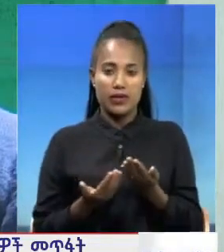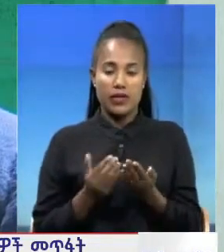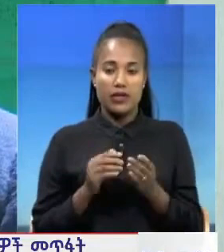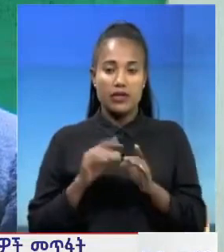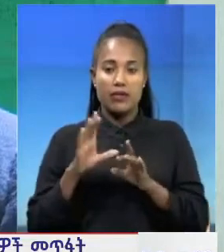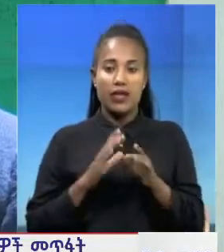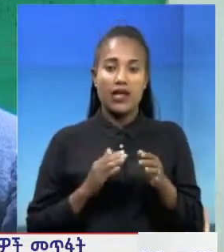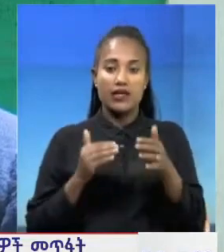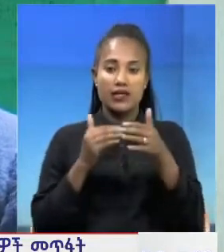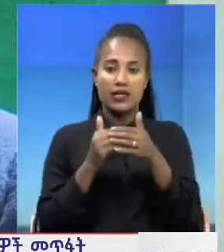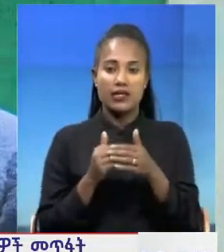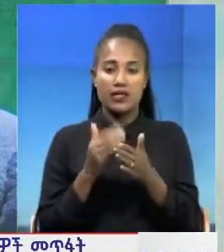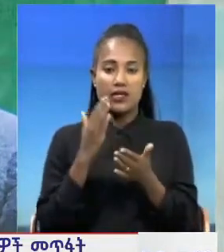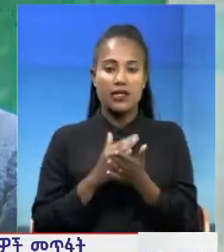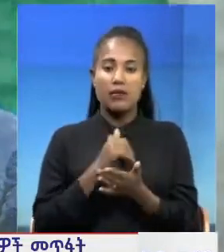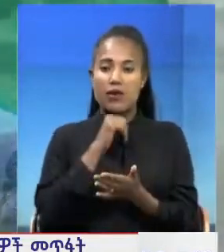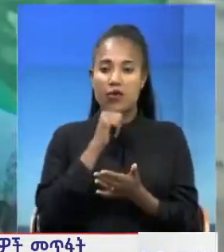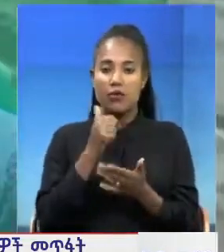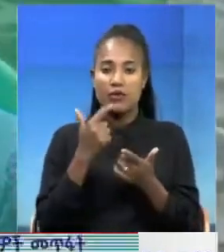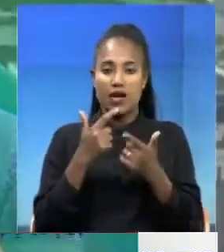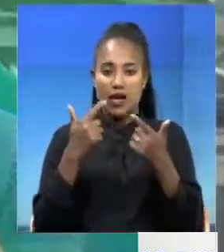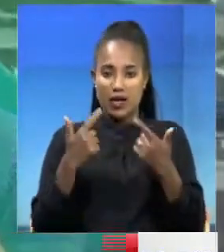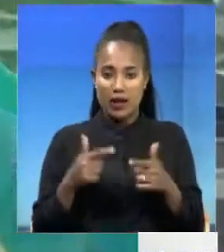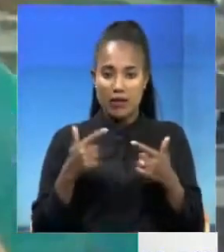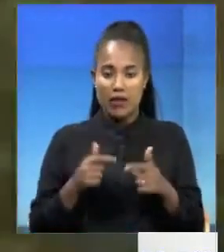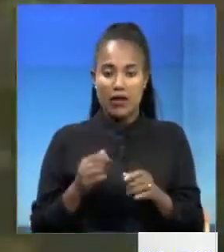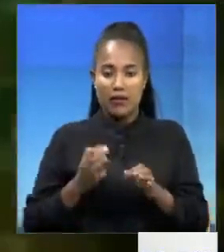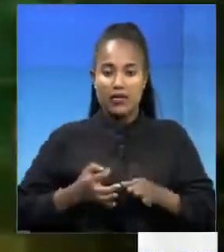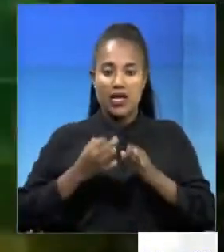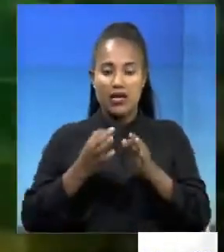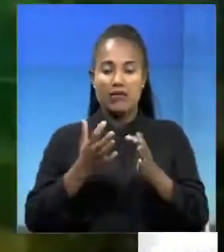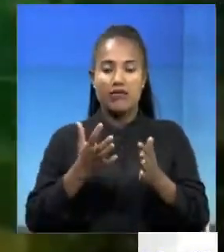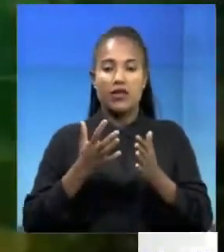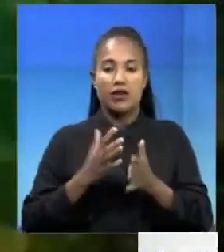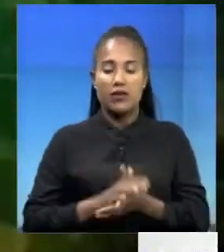እስክናደርግ ድረስ እንደማንቆም ነው በዚህ አጋጣሚ ላስተላልፍ የምፈልግ።